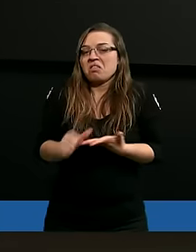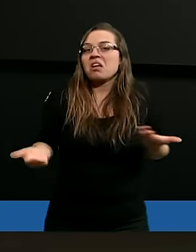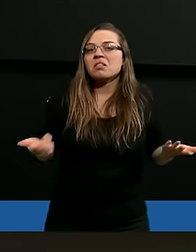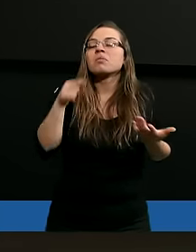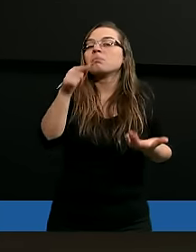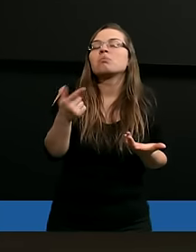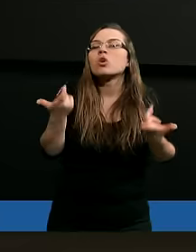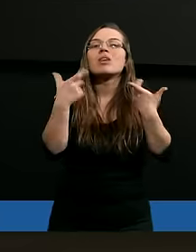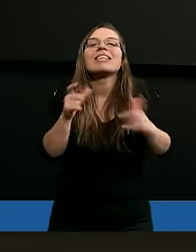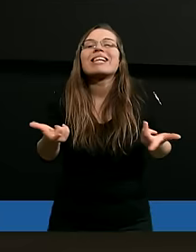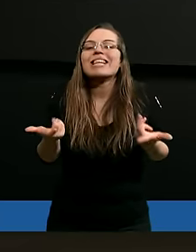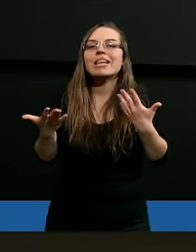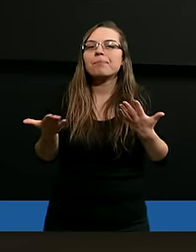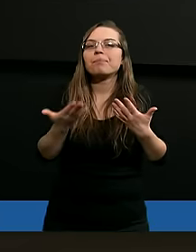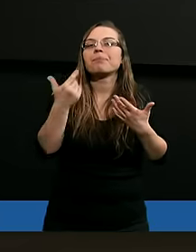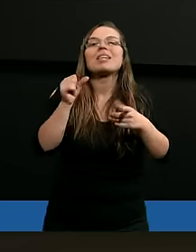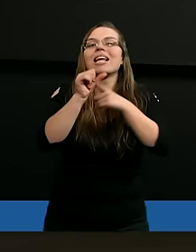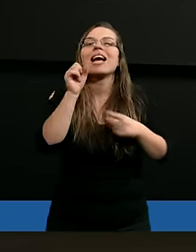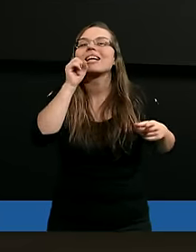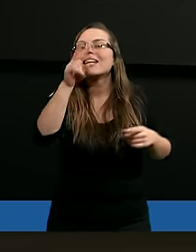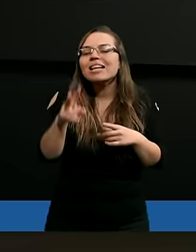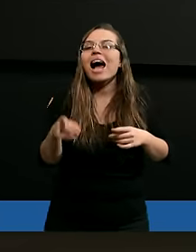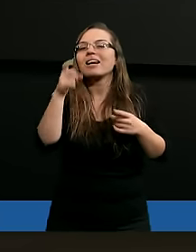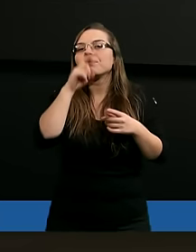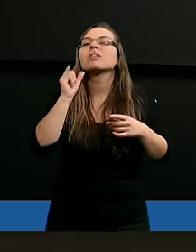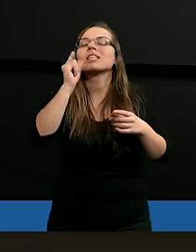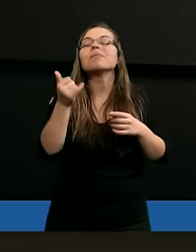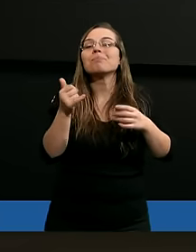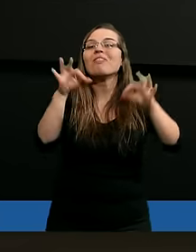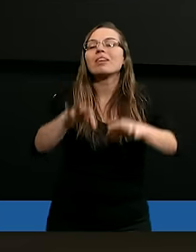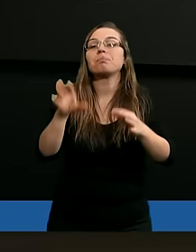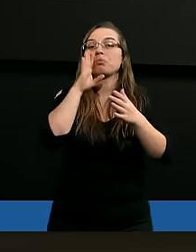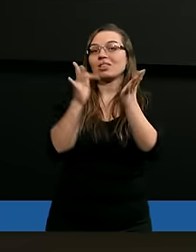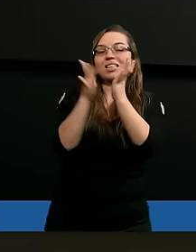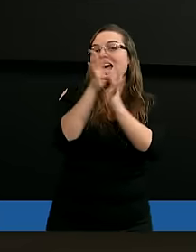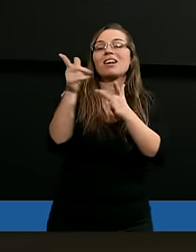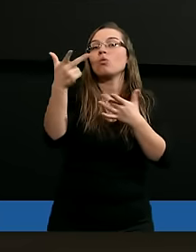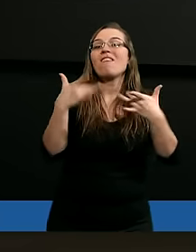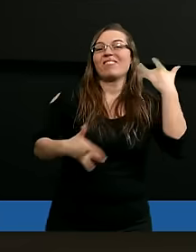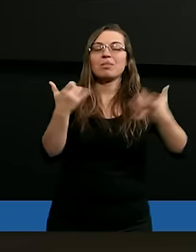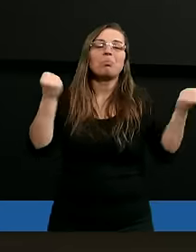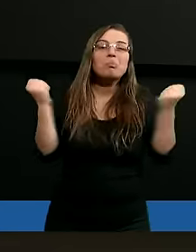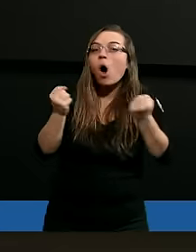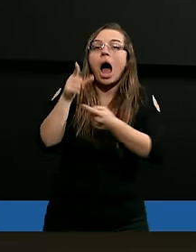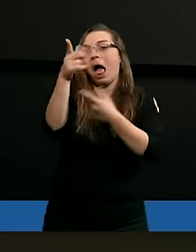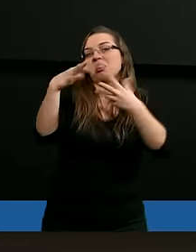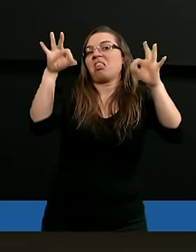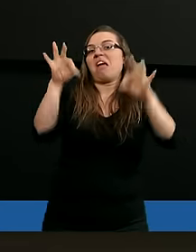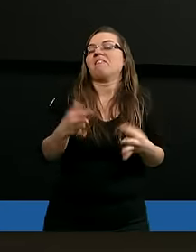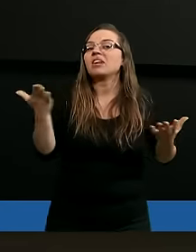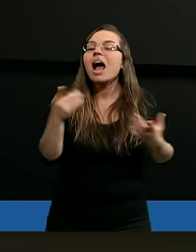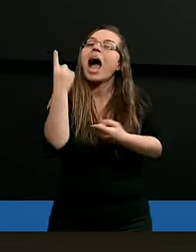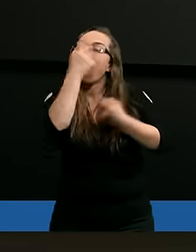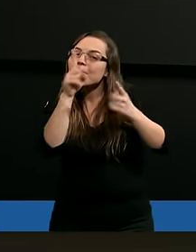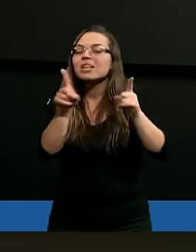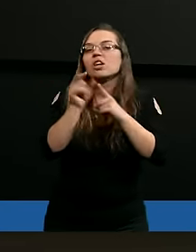to nikt nie jest tak niewinny jak Pan Jezus, który wycierpiał tak bardzo. Ale myślą,